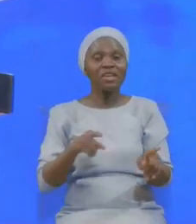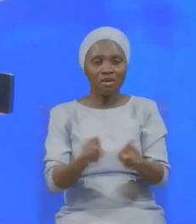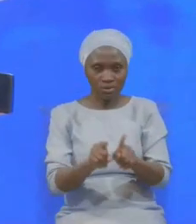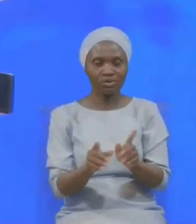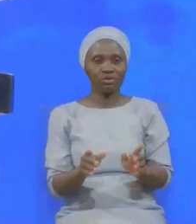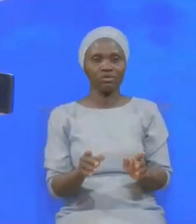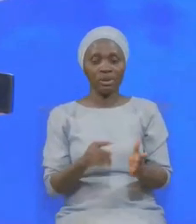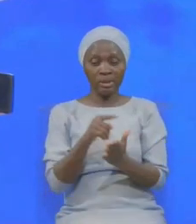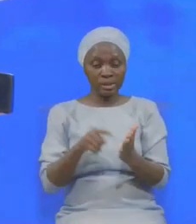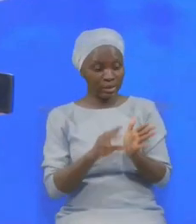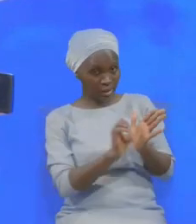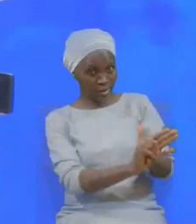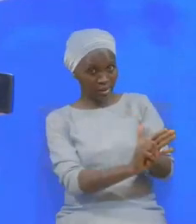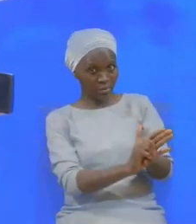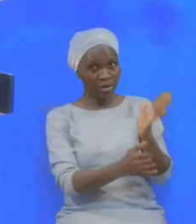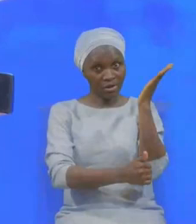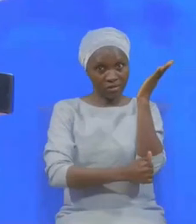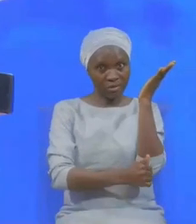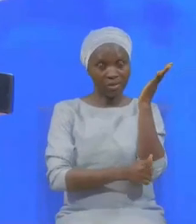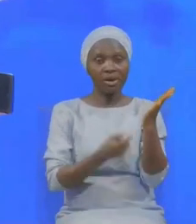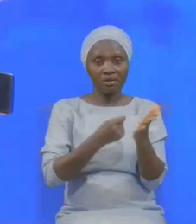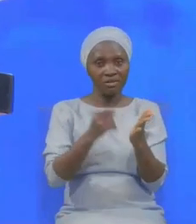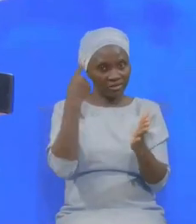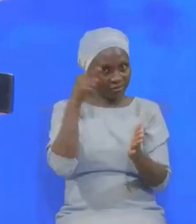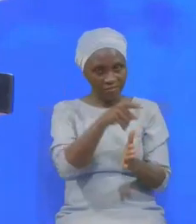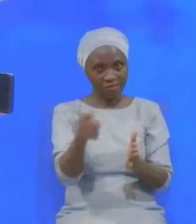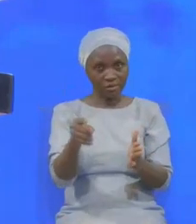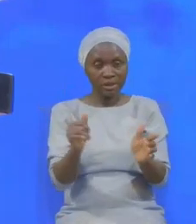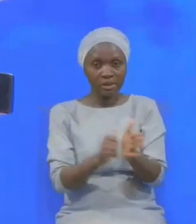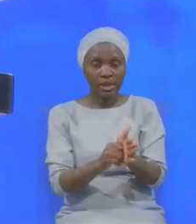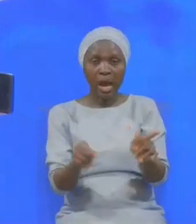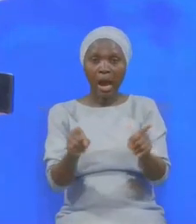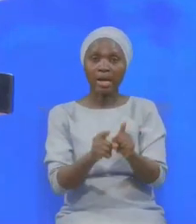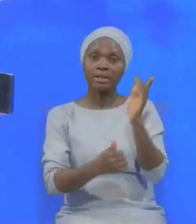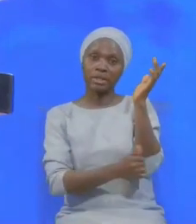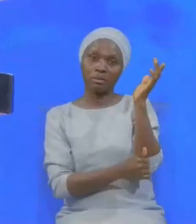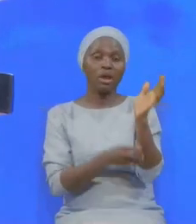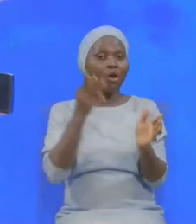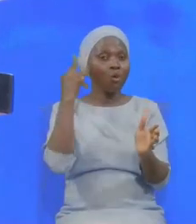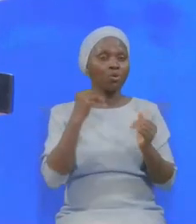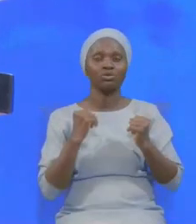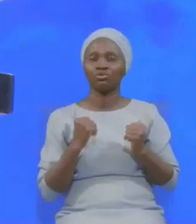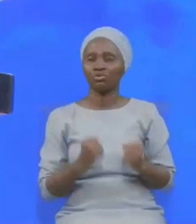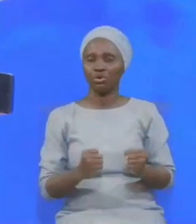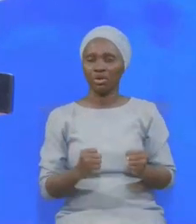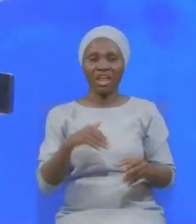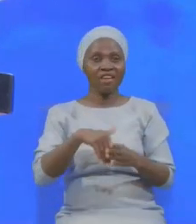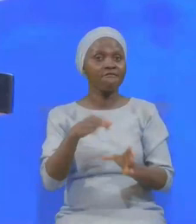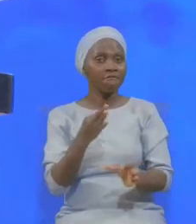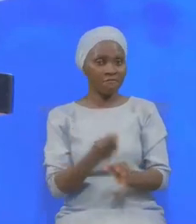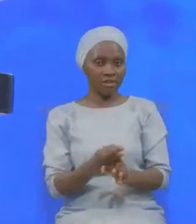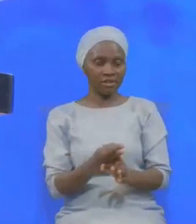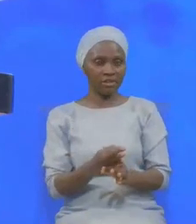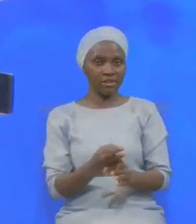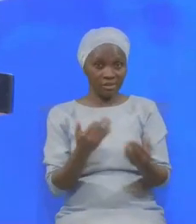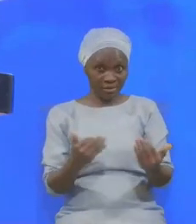Cet exemple est écrit pour vous, l'exemple d'Abraham, que tel que Abraham était fortifié par la